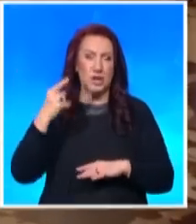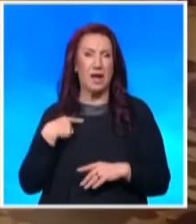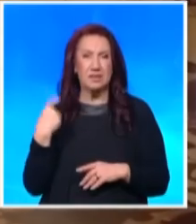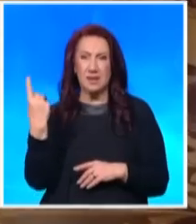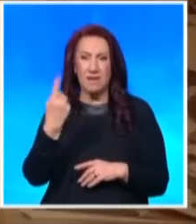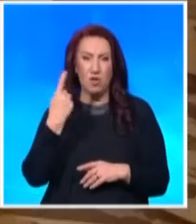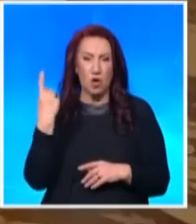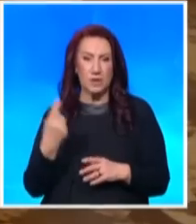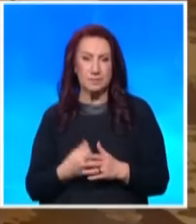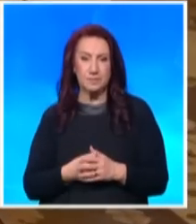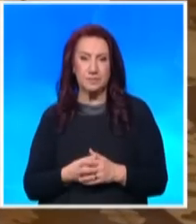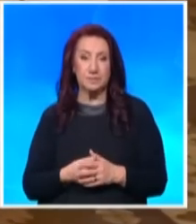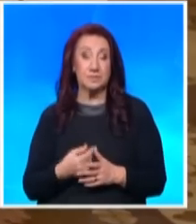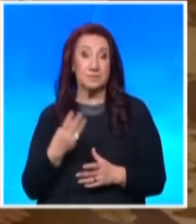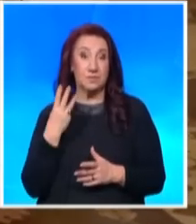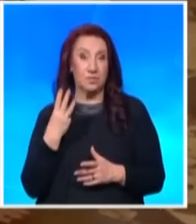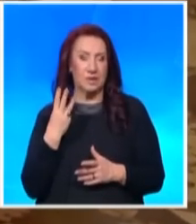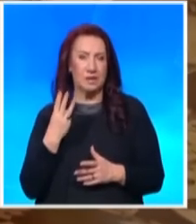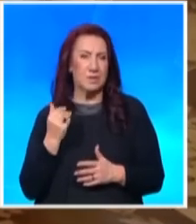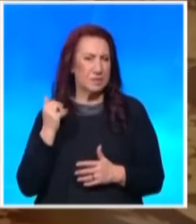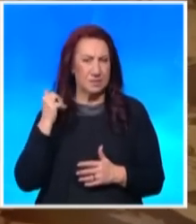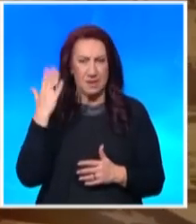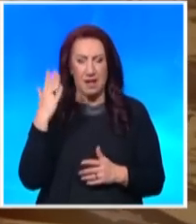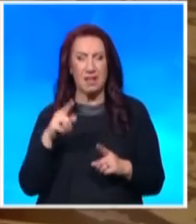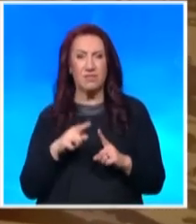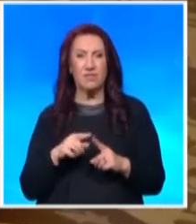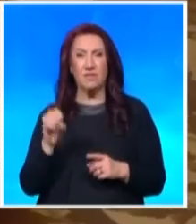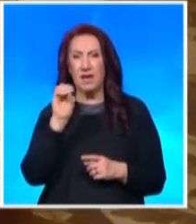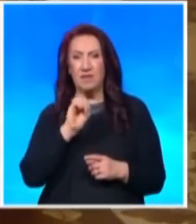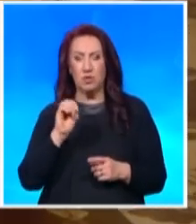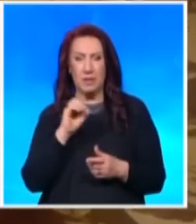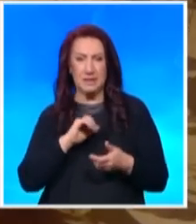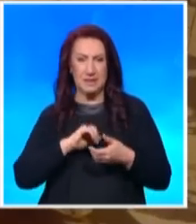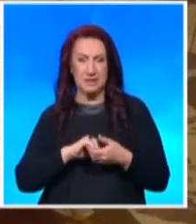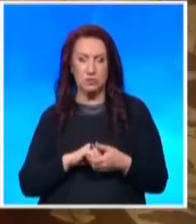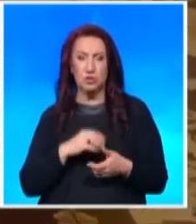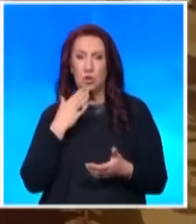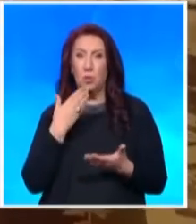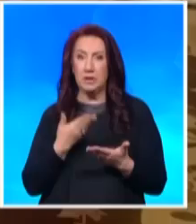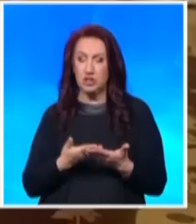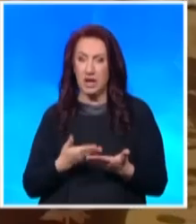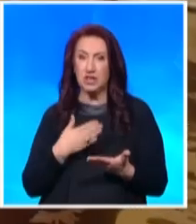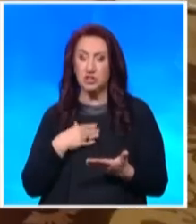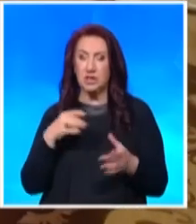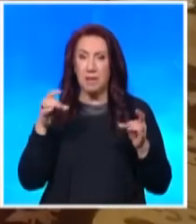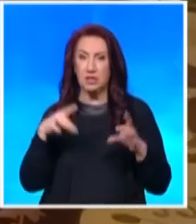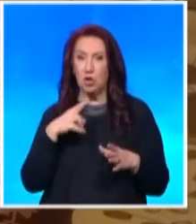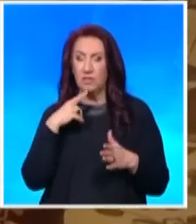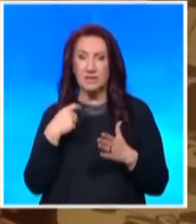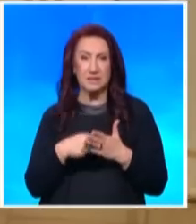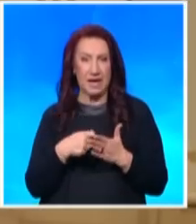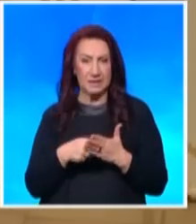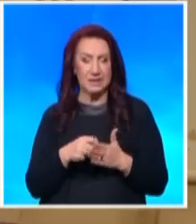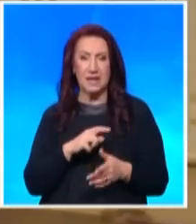Тримата големи на Европейския съюз пристигнаха в Киев с обещание за нови санкции, но не изпълниха желанието на президента